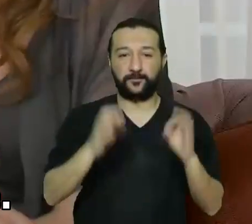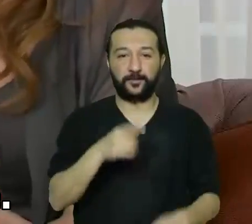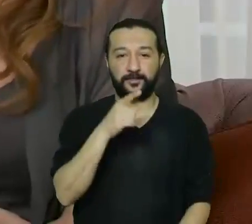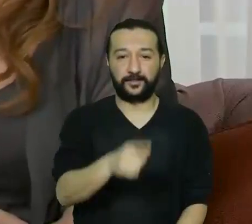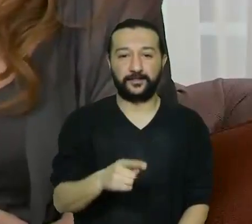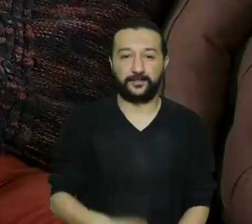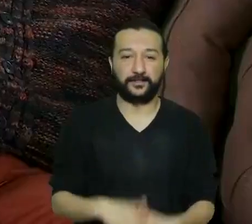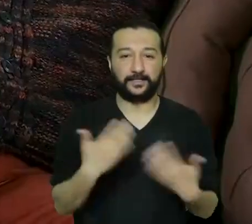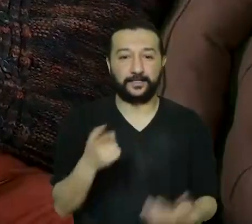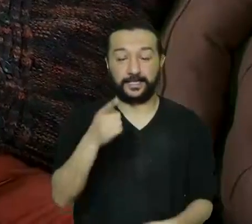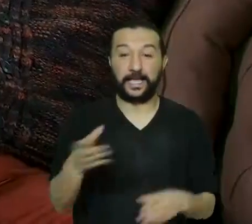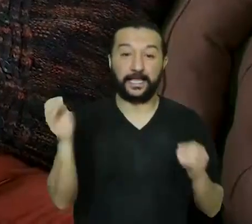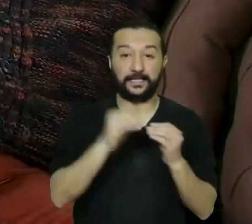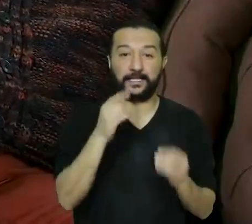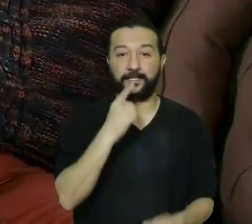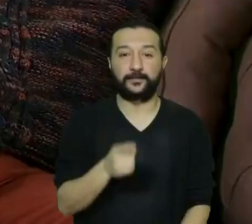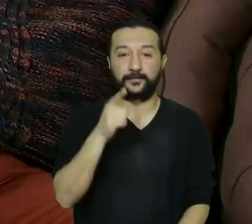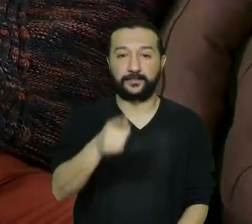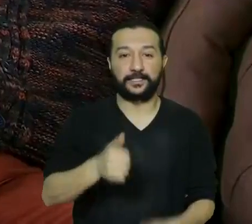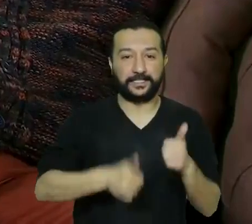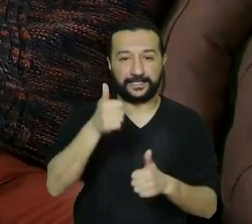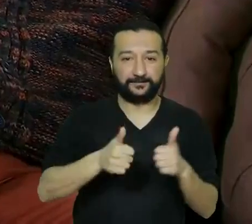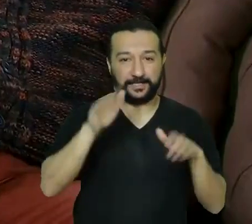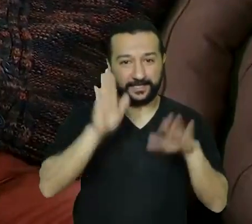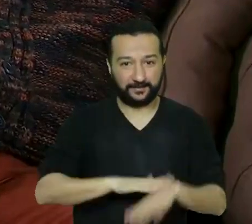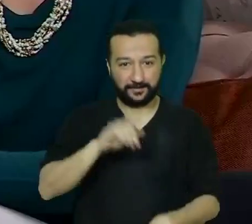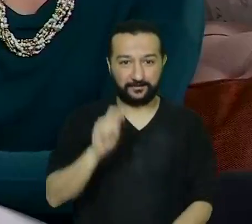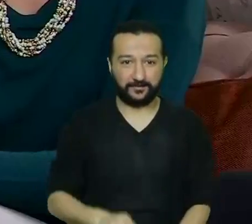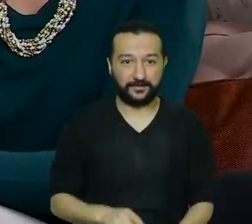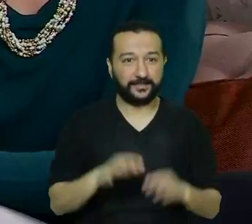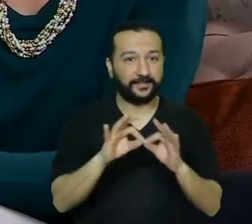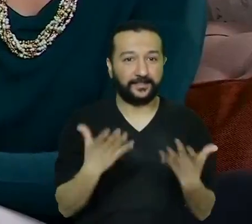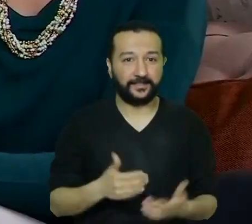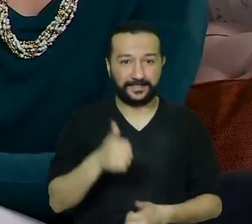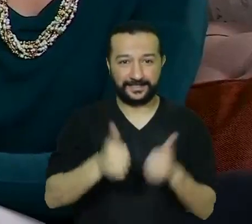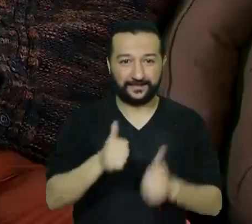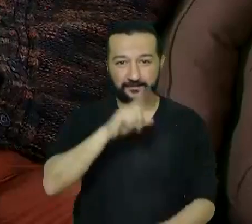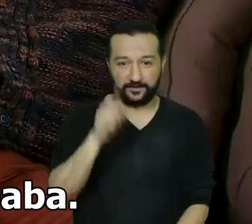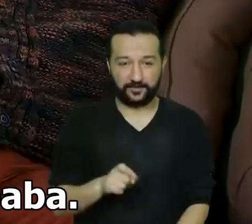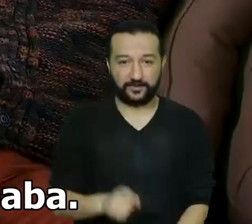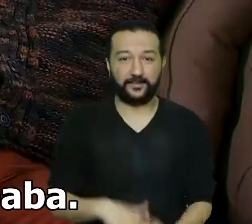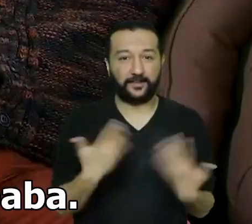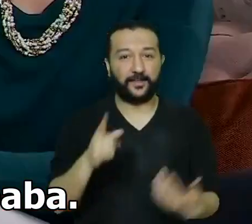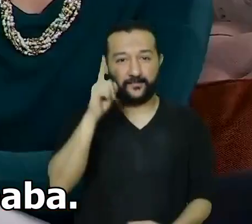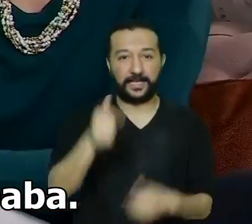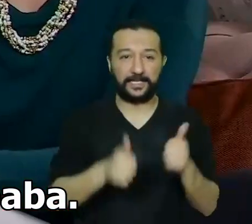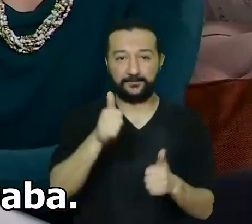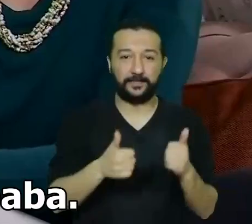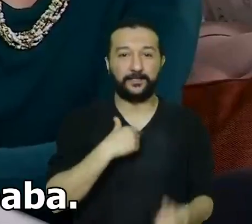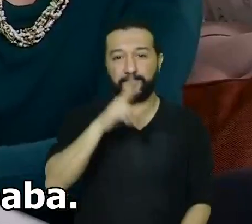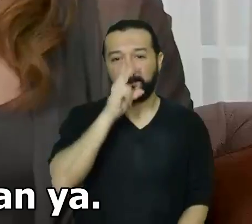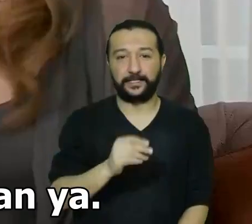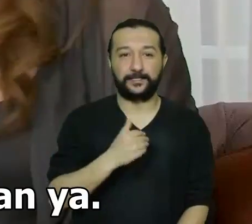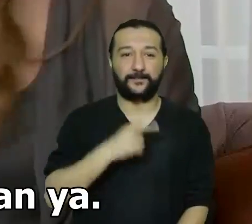ha? Hatta ne diyorum ya? Yarışma yapalım mı ya? Ne? Yarışma mı? Vallahi yarışmaya bayılırım